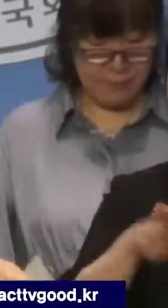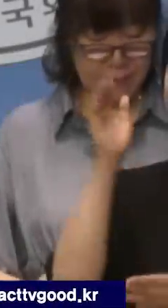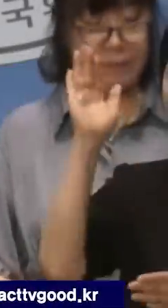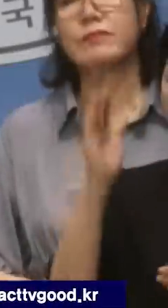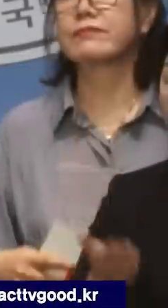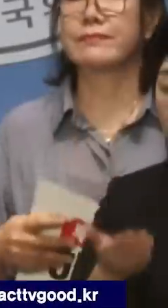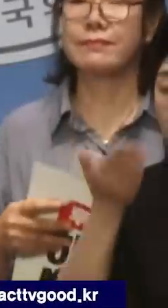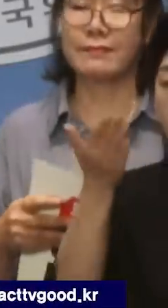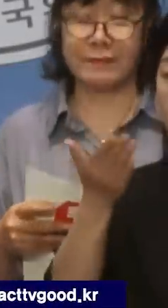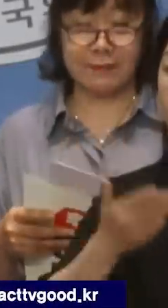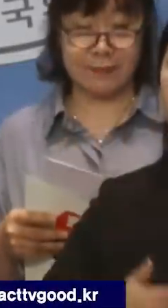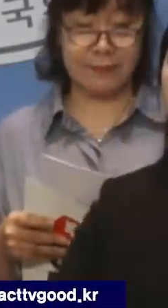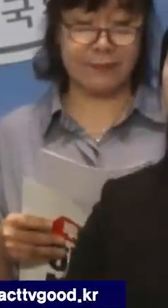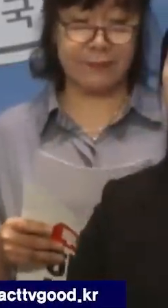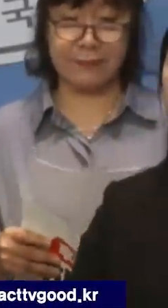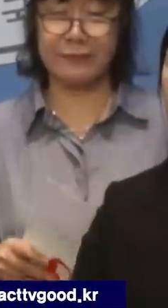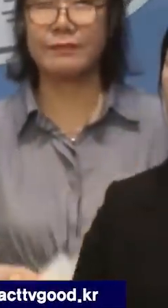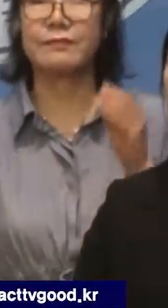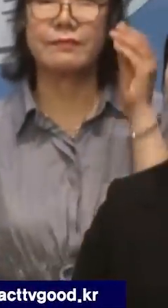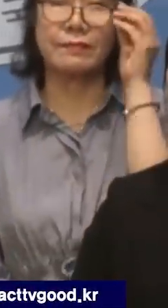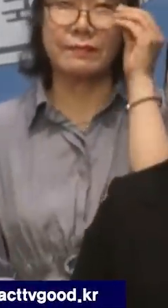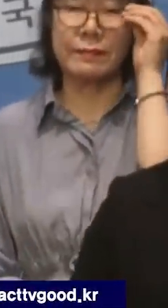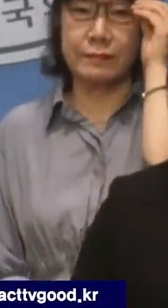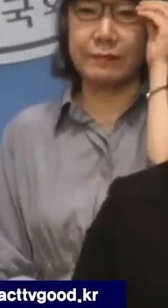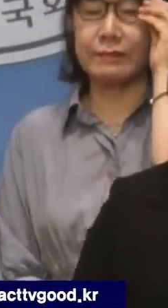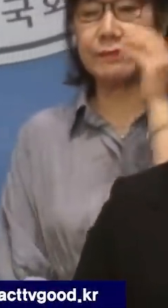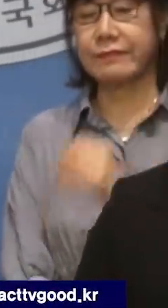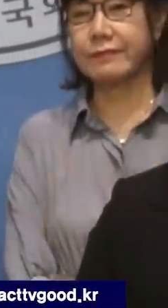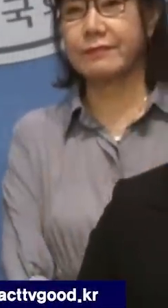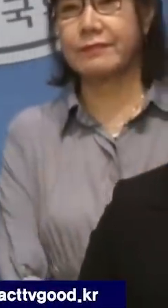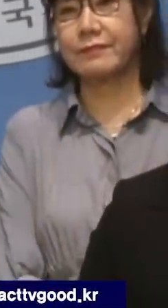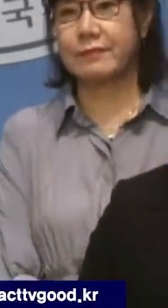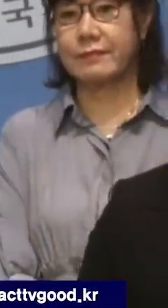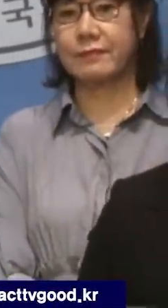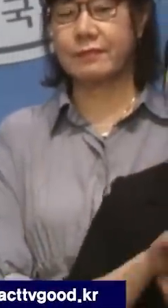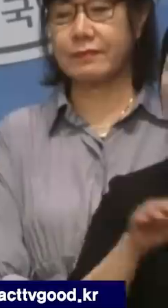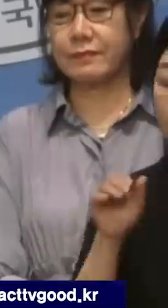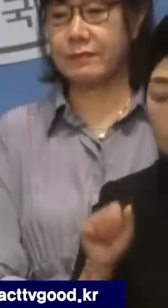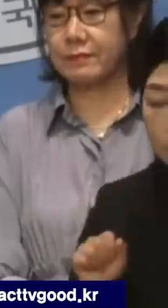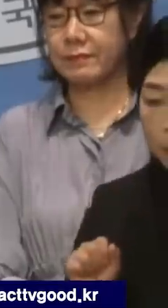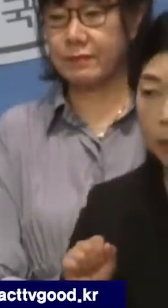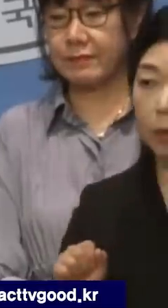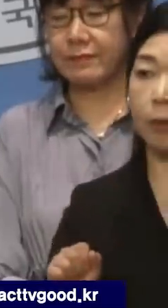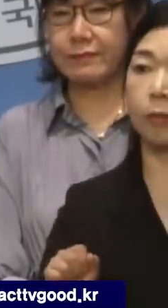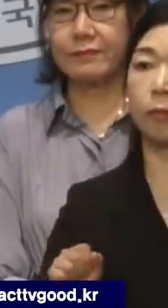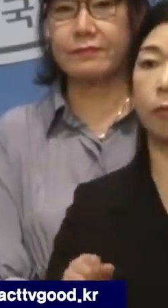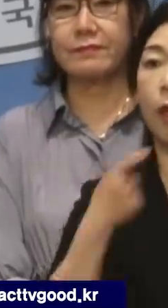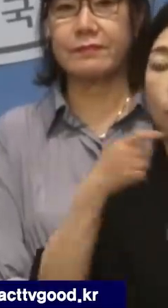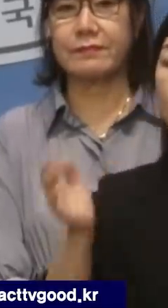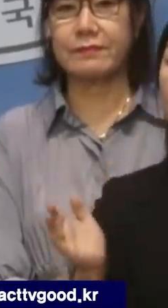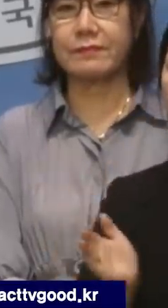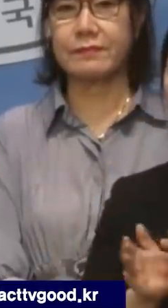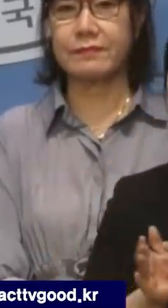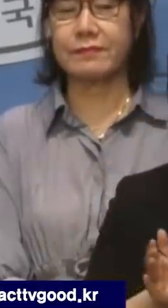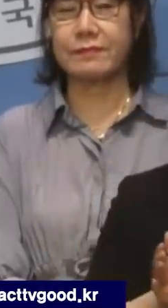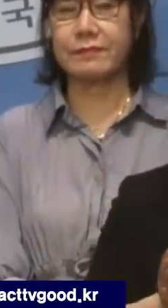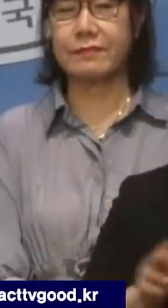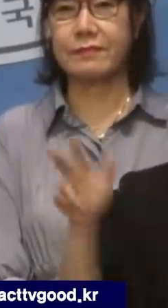기자회견을 시작하도록 하겠습니다. 네. 안녕하십니까.